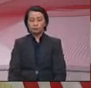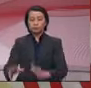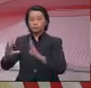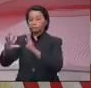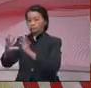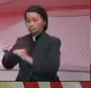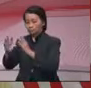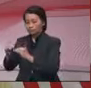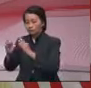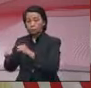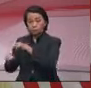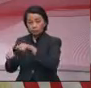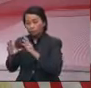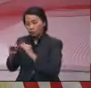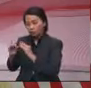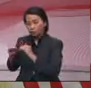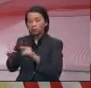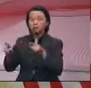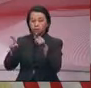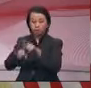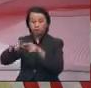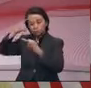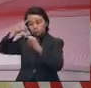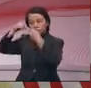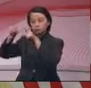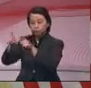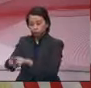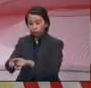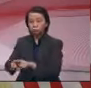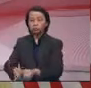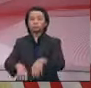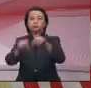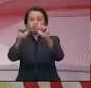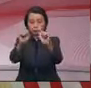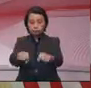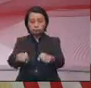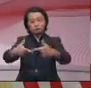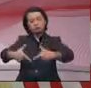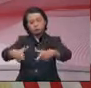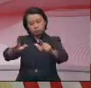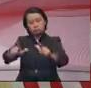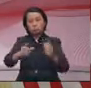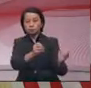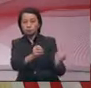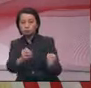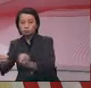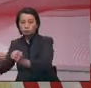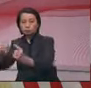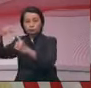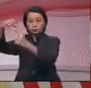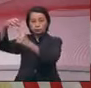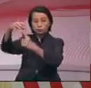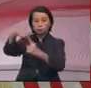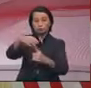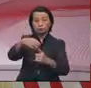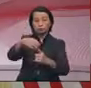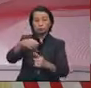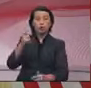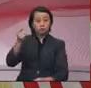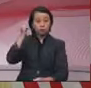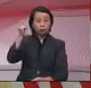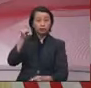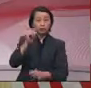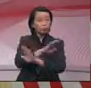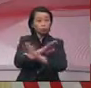Mesyuarat juga telah bersetuju bagi membenarkan penganjuran kejohanan. Yang tadi